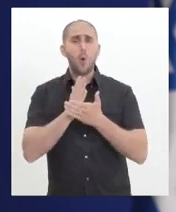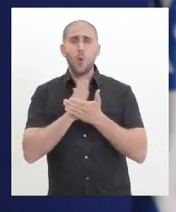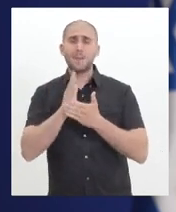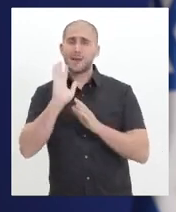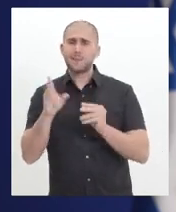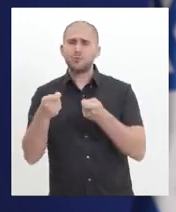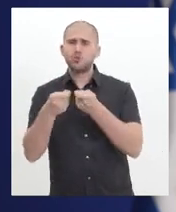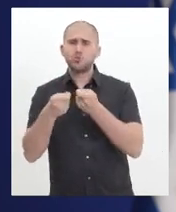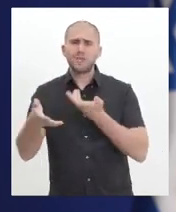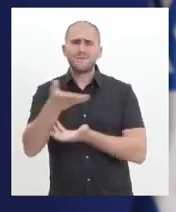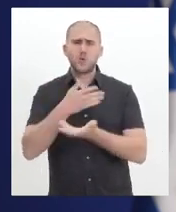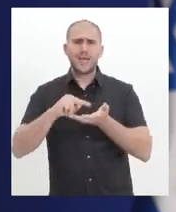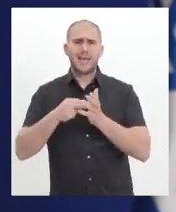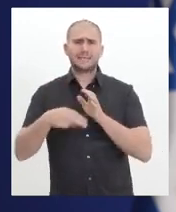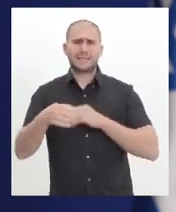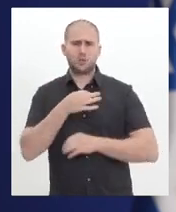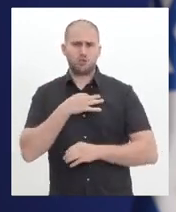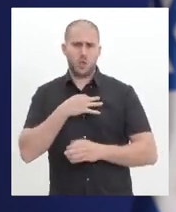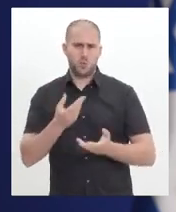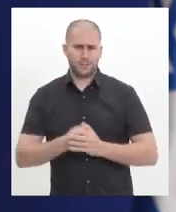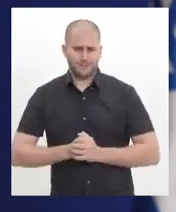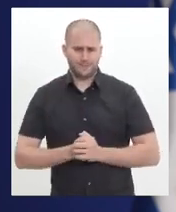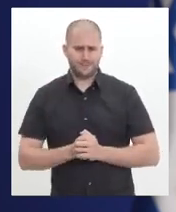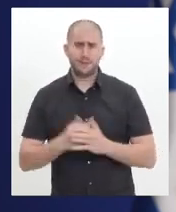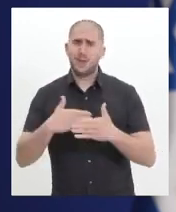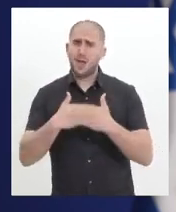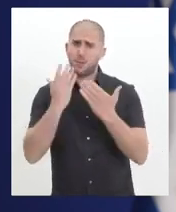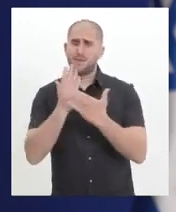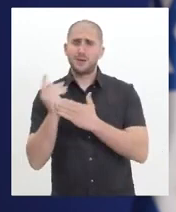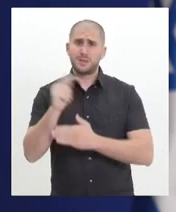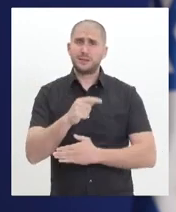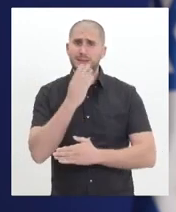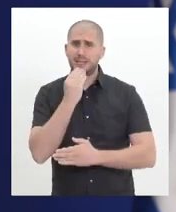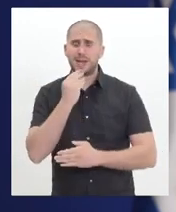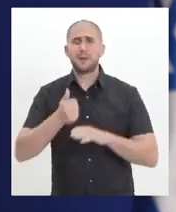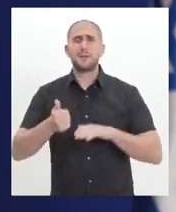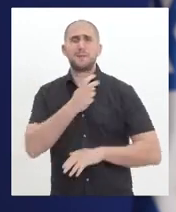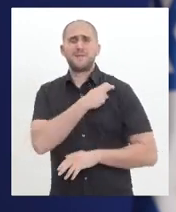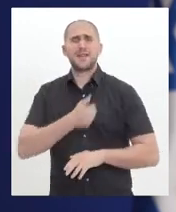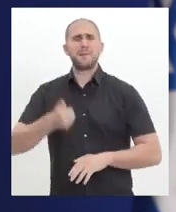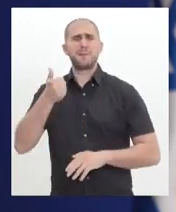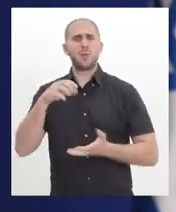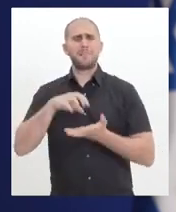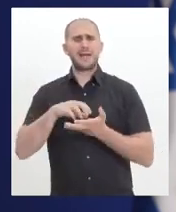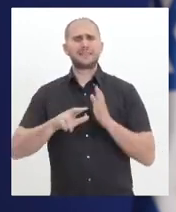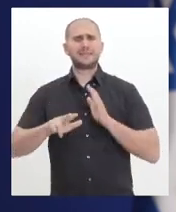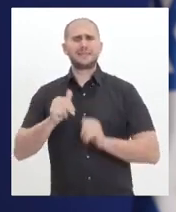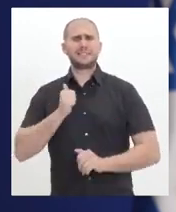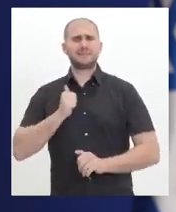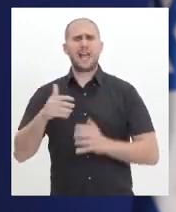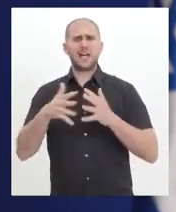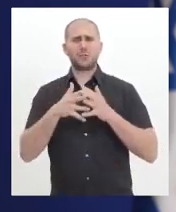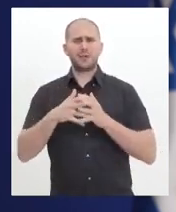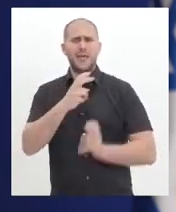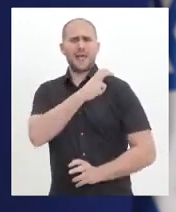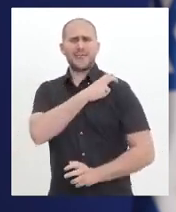השותפות האסטרטגיות שלנו הבוקר הגיע לישראל מפקד פיקוד המרכז של צבא ארצות הברית הגנרל